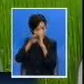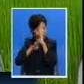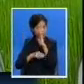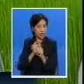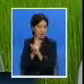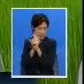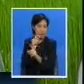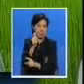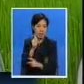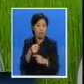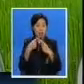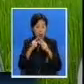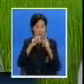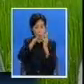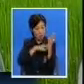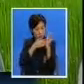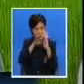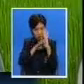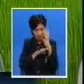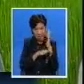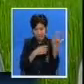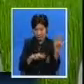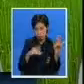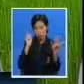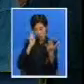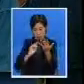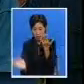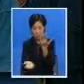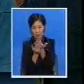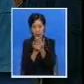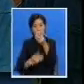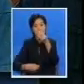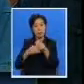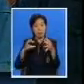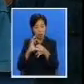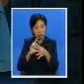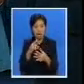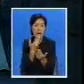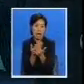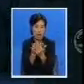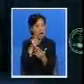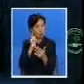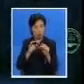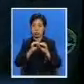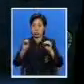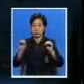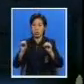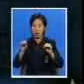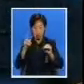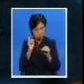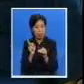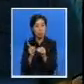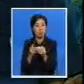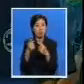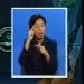นโยบายเสริมขึ้นมาก็คือต้องรักษาเสถียรภาพราคาขึ้นมาด้วย ครับ ควบคู่ไปแล้วต้องทำทันที